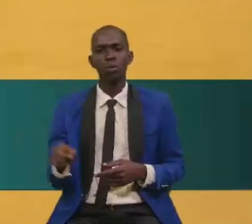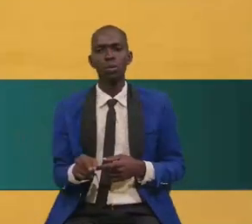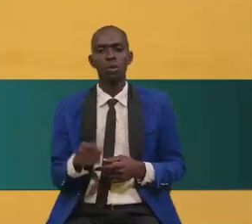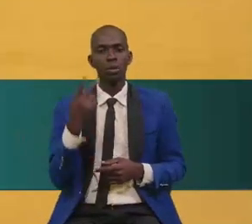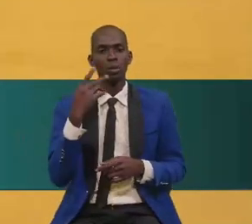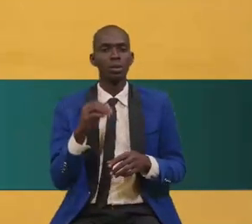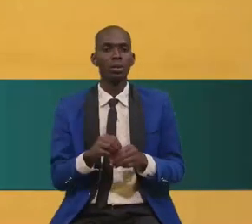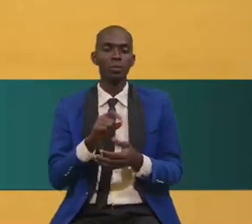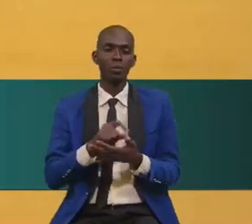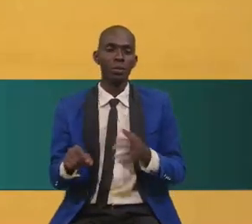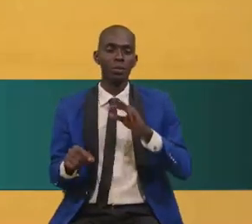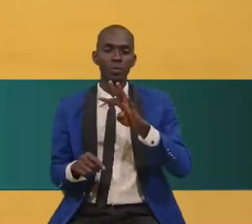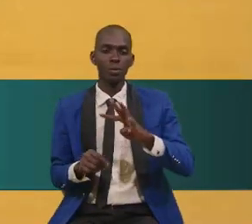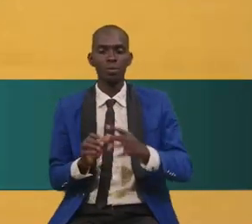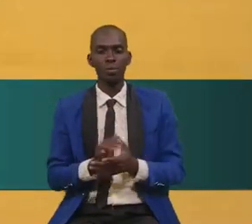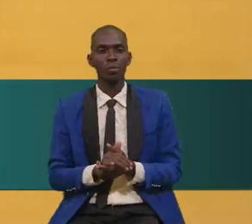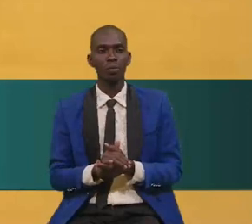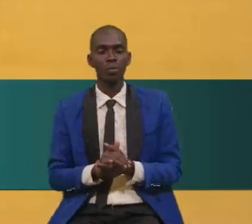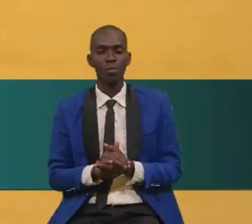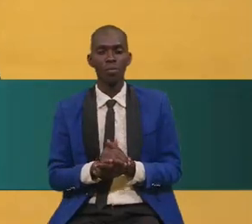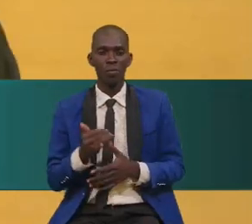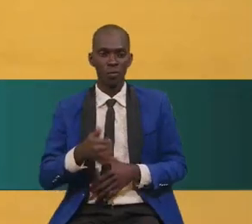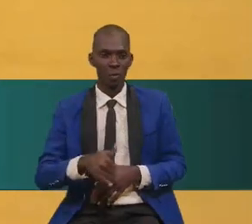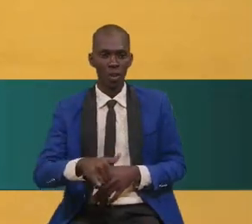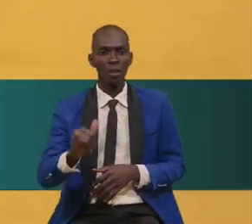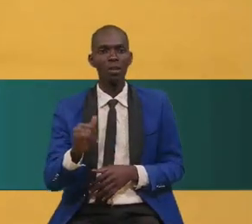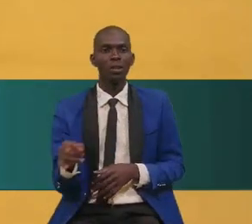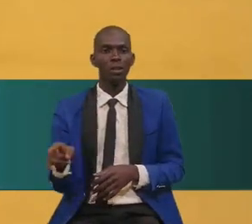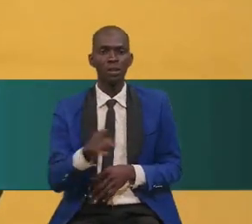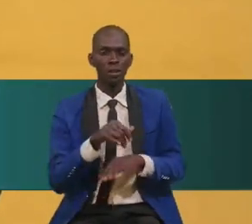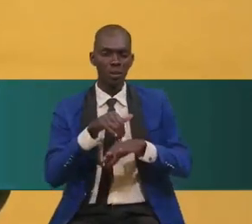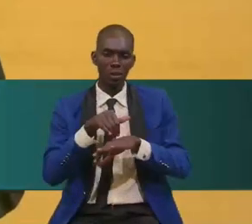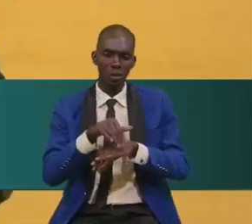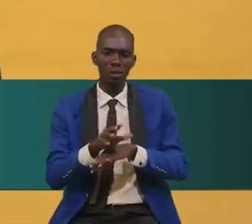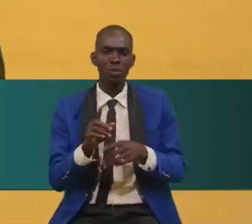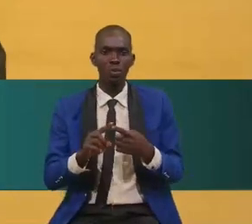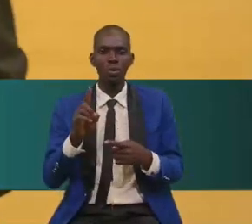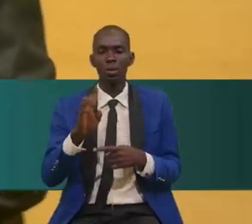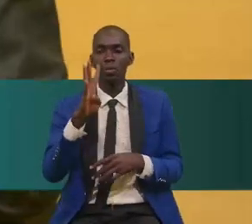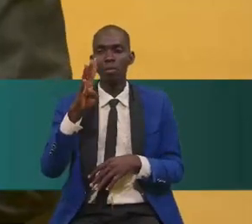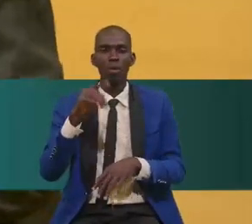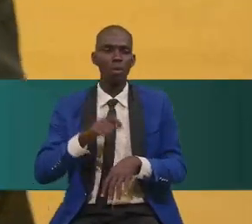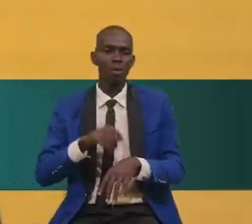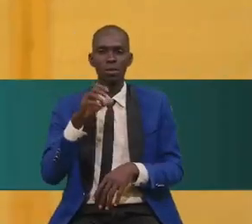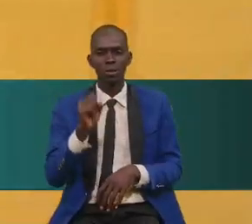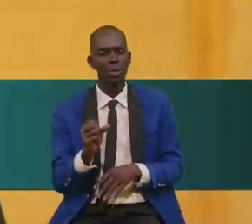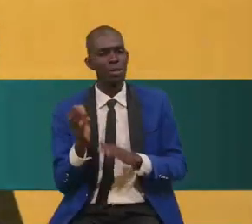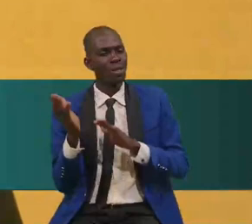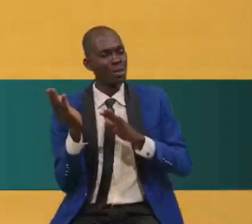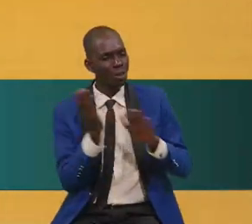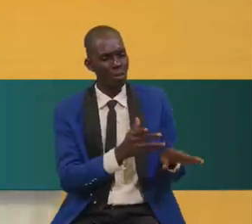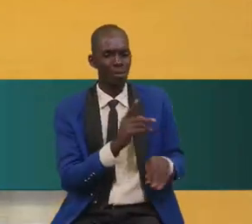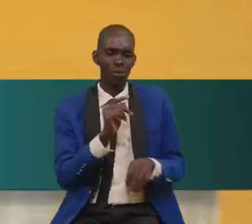Verset 4. Ils m'adressèrent 4 fois la même demande. Quitte le travail.